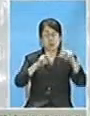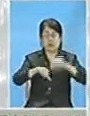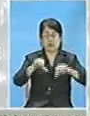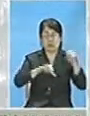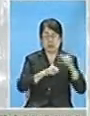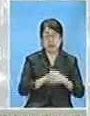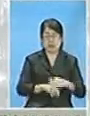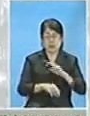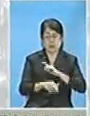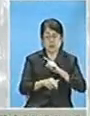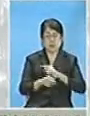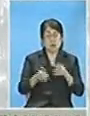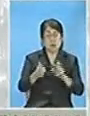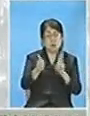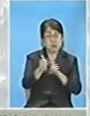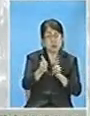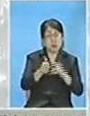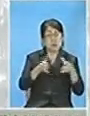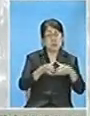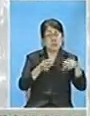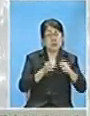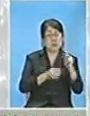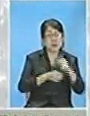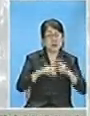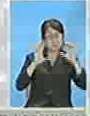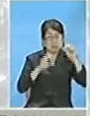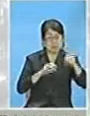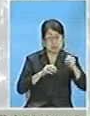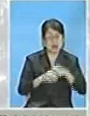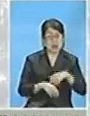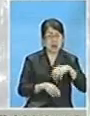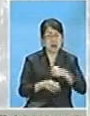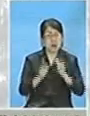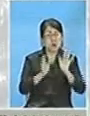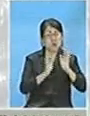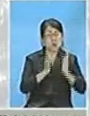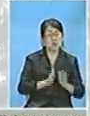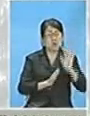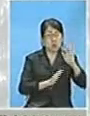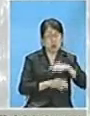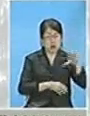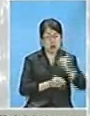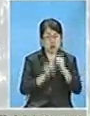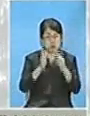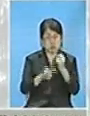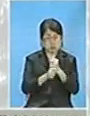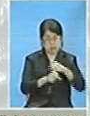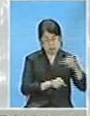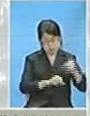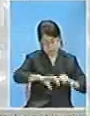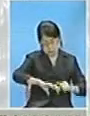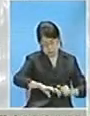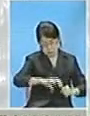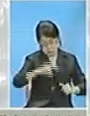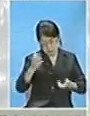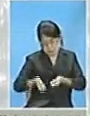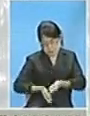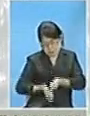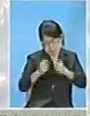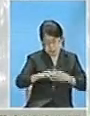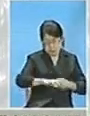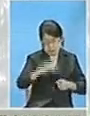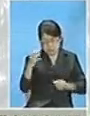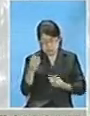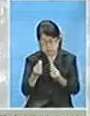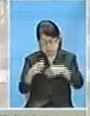านเป็นรองหัวหน้าพรรคเพื่อไทยคนของท่านไปเอาเจ้าหน้าที่ไปเปิดฝาท่อระบายน้ำและนำถุงทรายที่เจ้าหน้าที่ของกรุงเทพมหาน